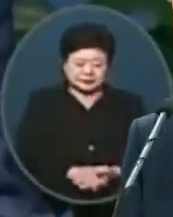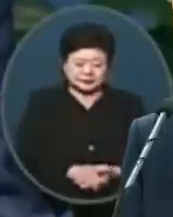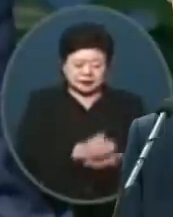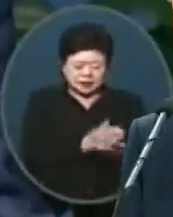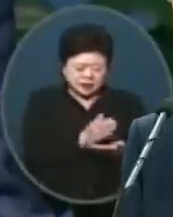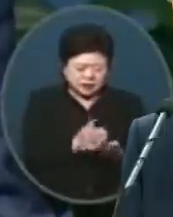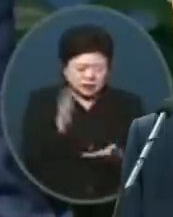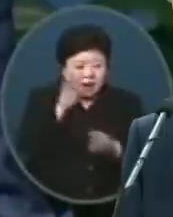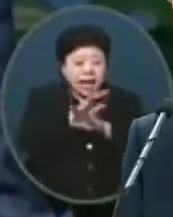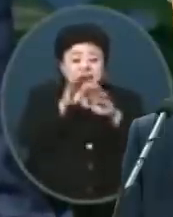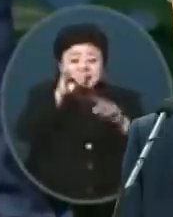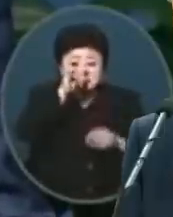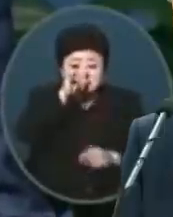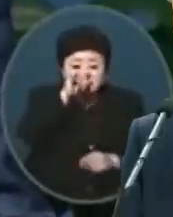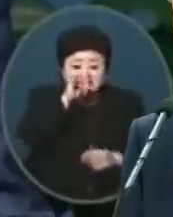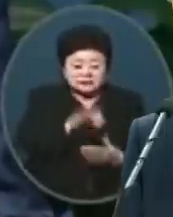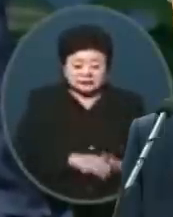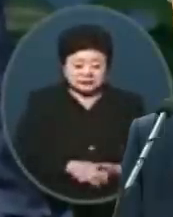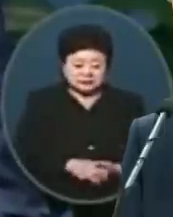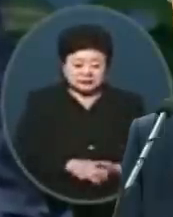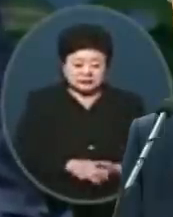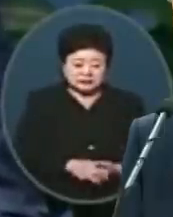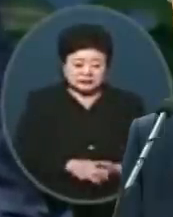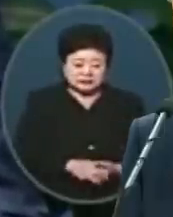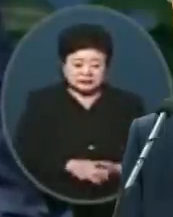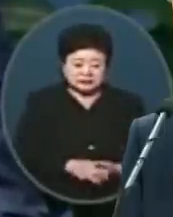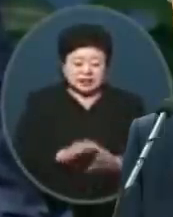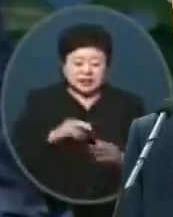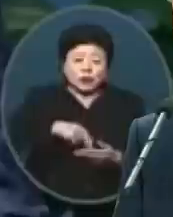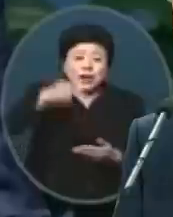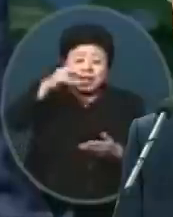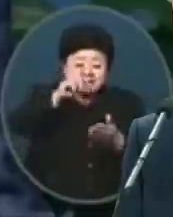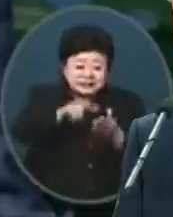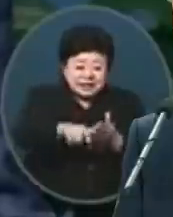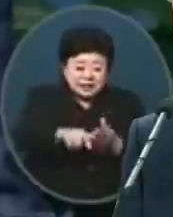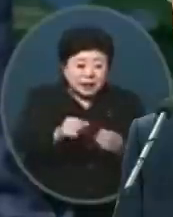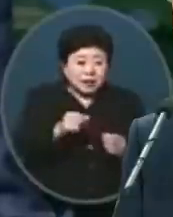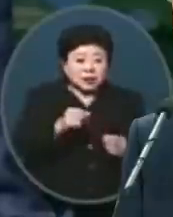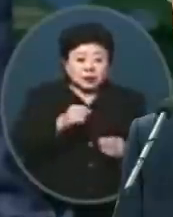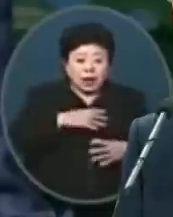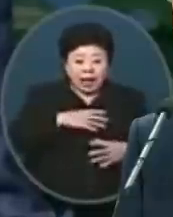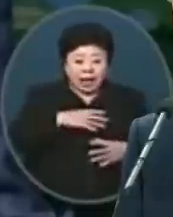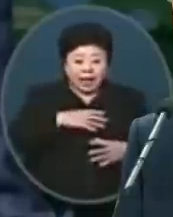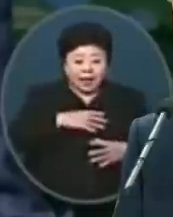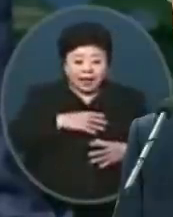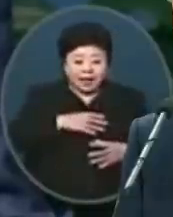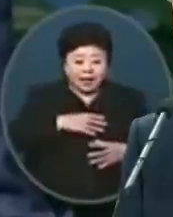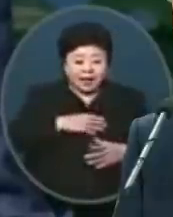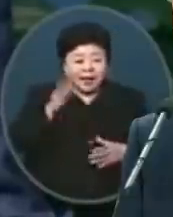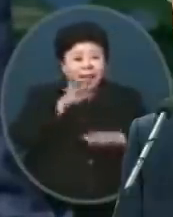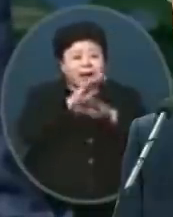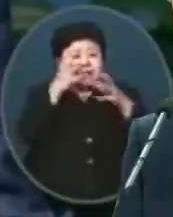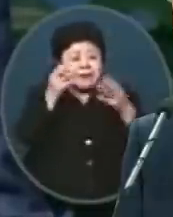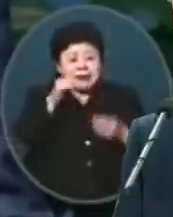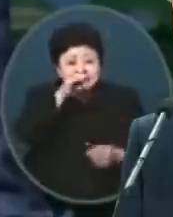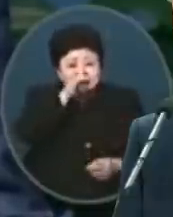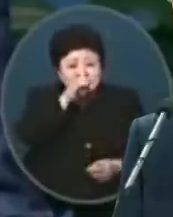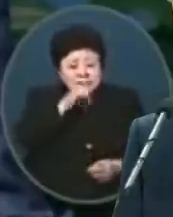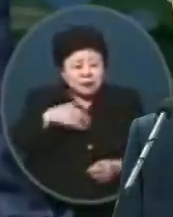여러 하늘이 있습니다. 우리가 나중에 천국 가서 놀랄 것입니다. 하늘이 이렇게 많은 줄